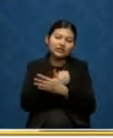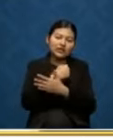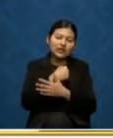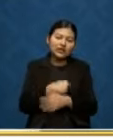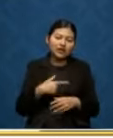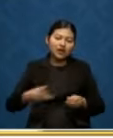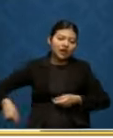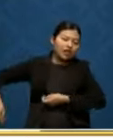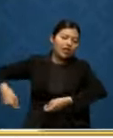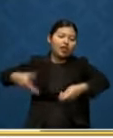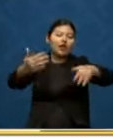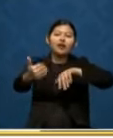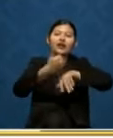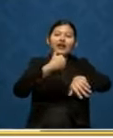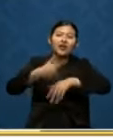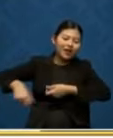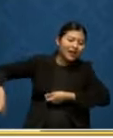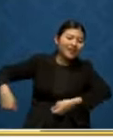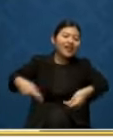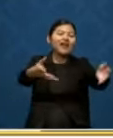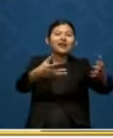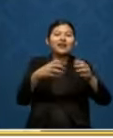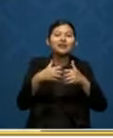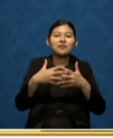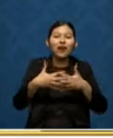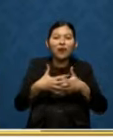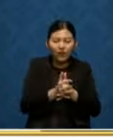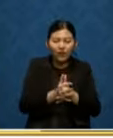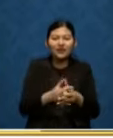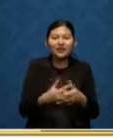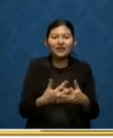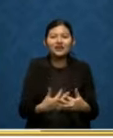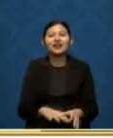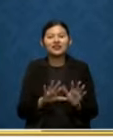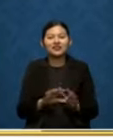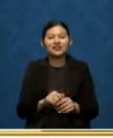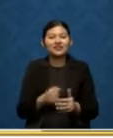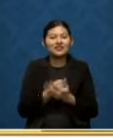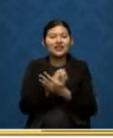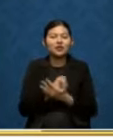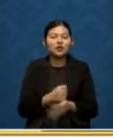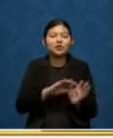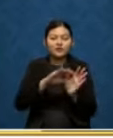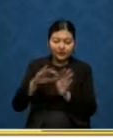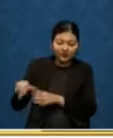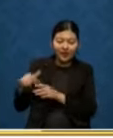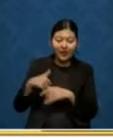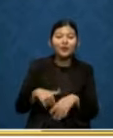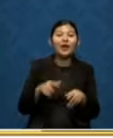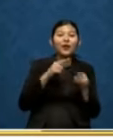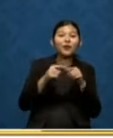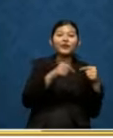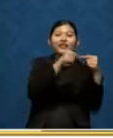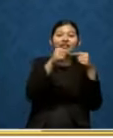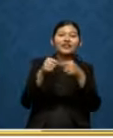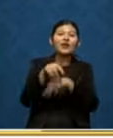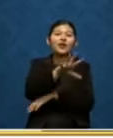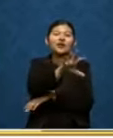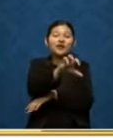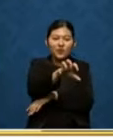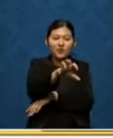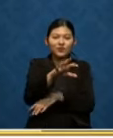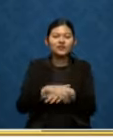ทิ้งอยู่ที่กลางถนนนะครับท่านท่านประธานครับกลับมาในเรื่องของกุ้งต่อยยังไม่จบเดียวเข้าไปในเรื่องของของยางพาราอีกนะ